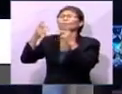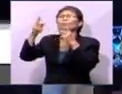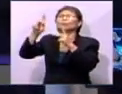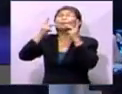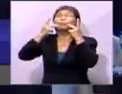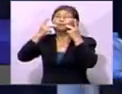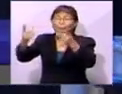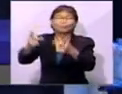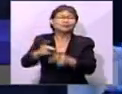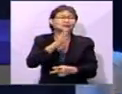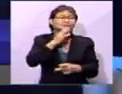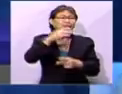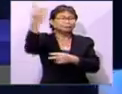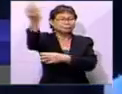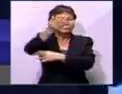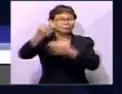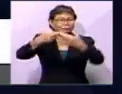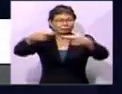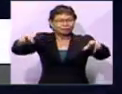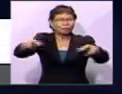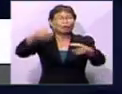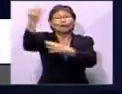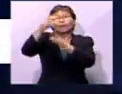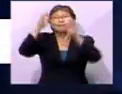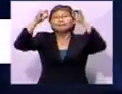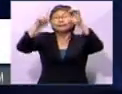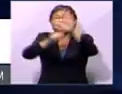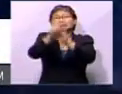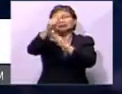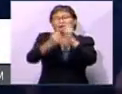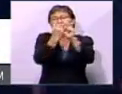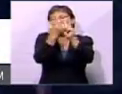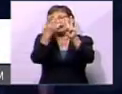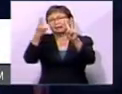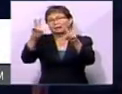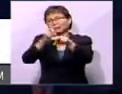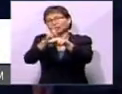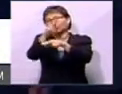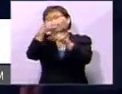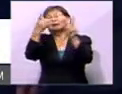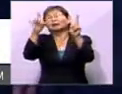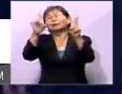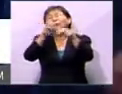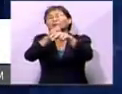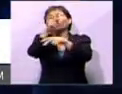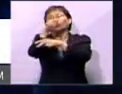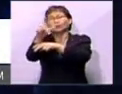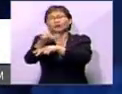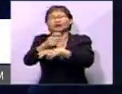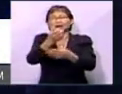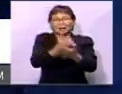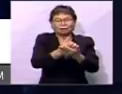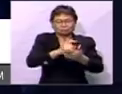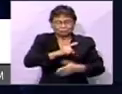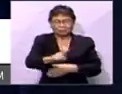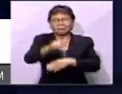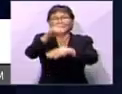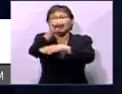Baginda bertitah pada perasmian Forum Pendidikan Tinggi 2018 di Ibu Negara yang bertemakan Ekonomi Islam at